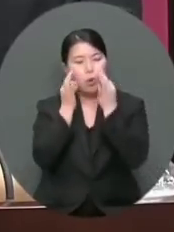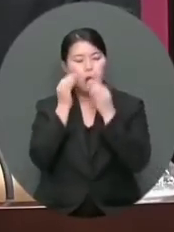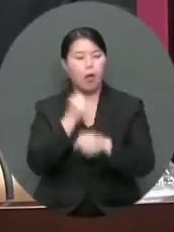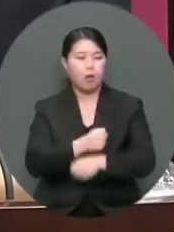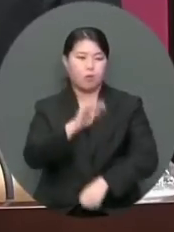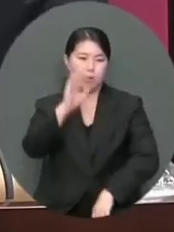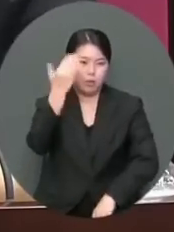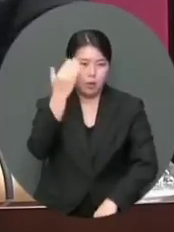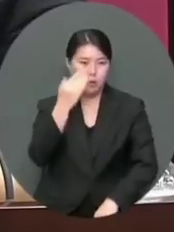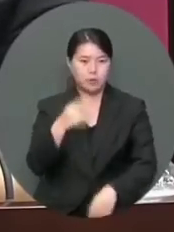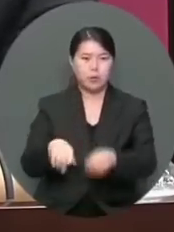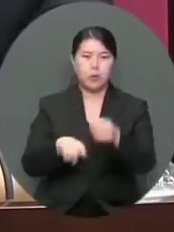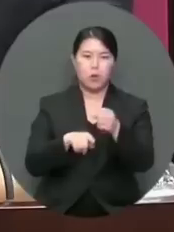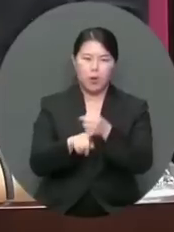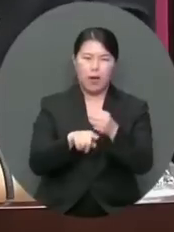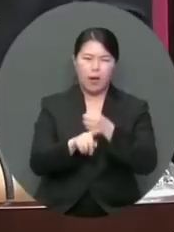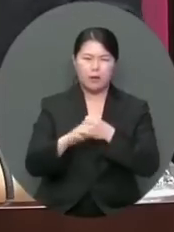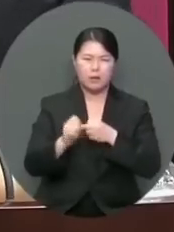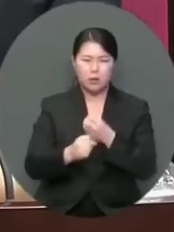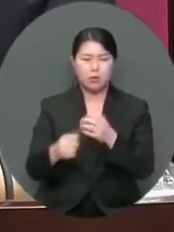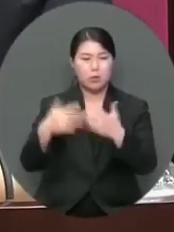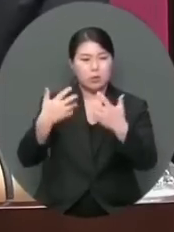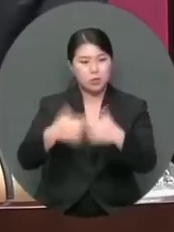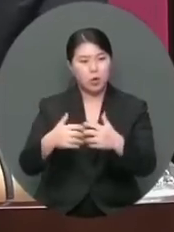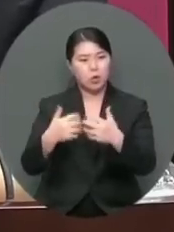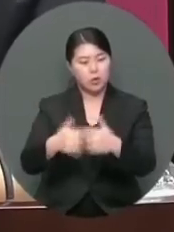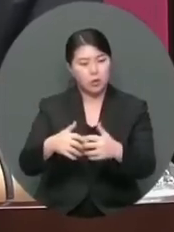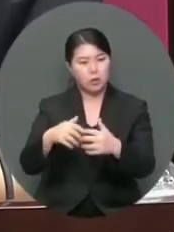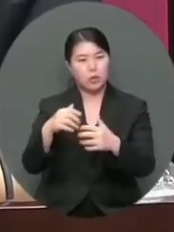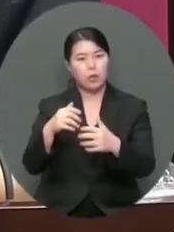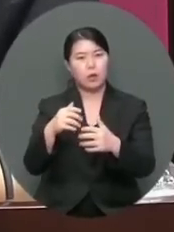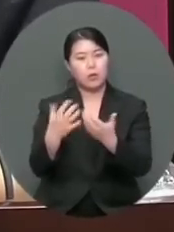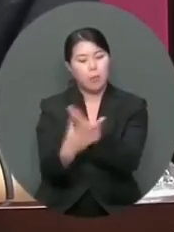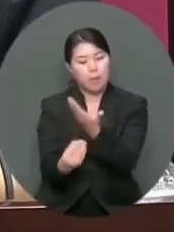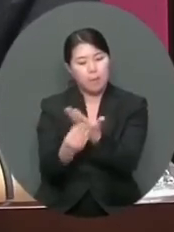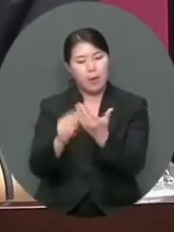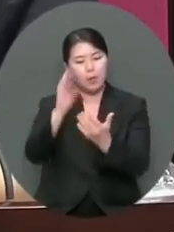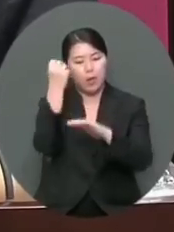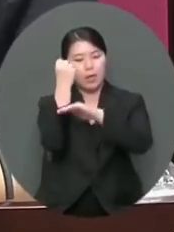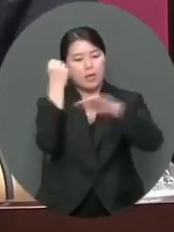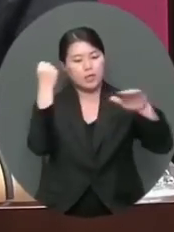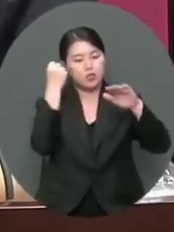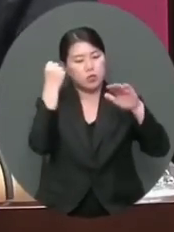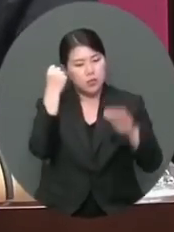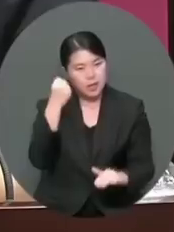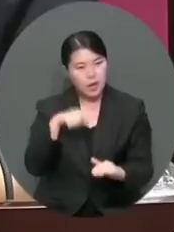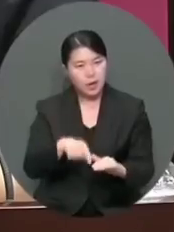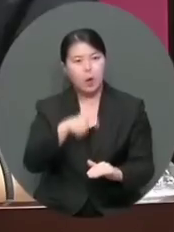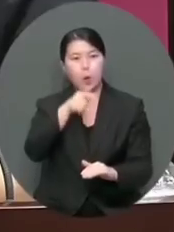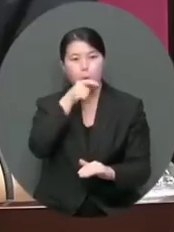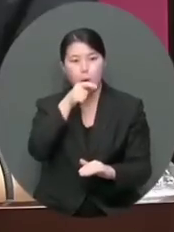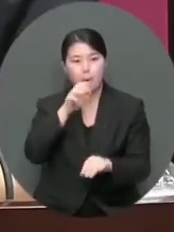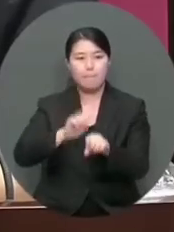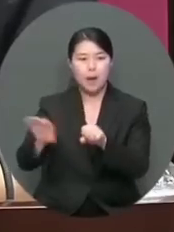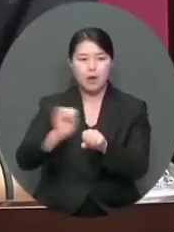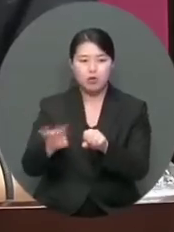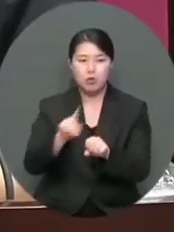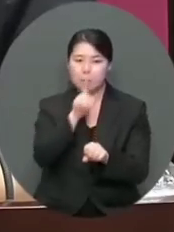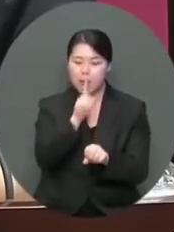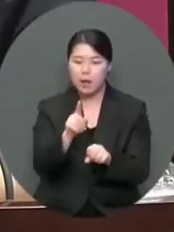어디에도 과학적으로 처리된 기준 이하의 오염수의 처리의 방류라는